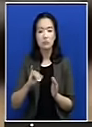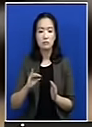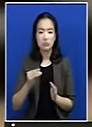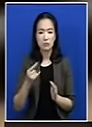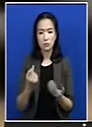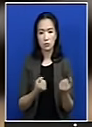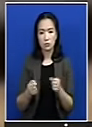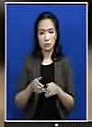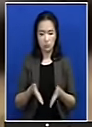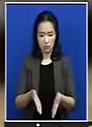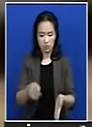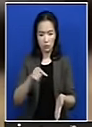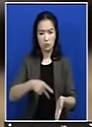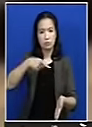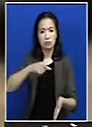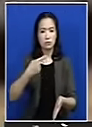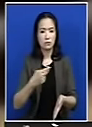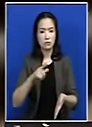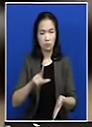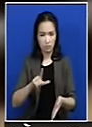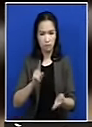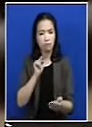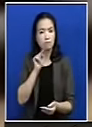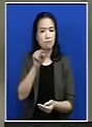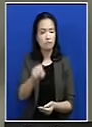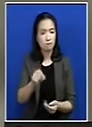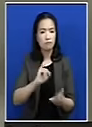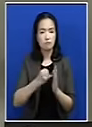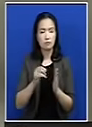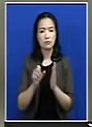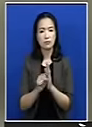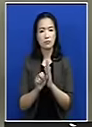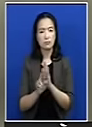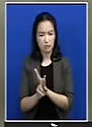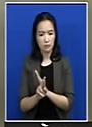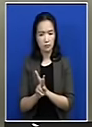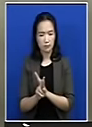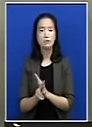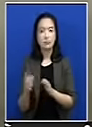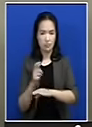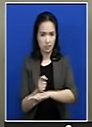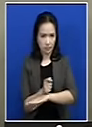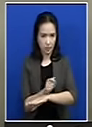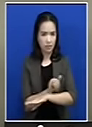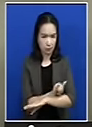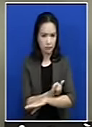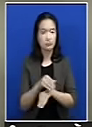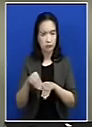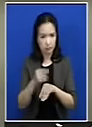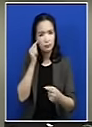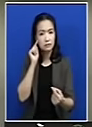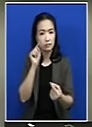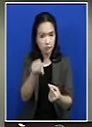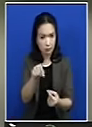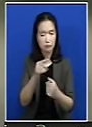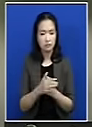เวณถนนพหลโยธินขาออกมุ่งหน้าสระบุรีอยู่ในพื้นที่ของบางปะอินจังหวัดพระนครศรีอยุธยาครับตำรว